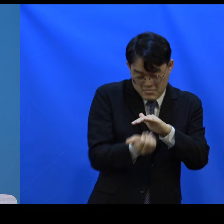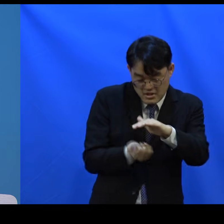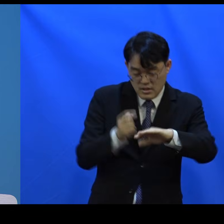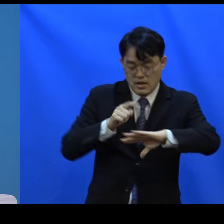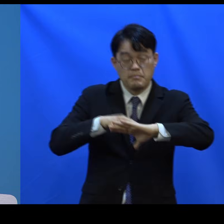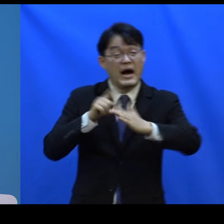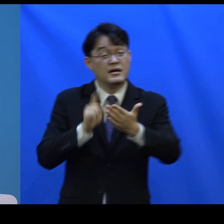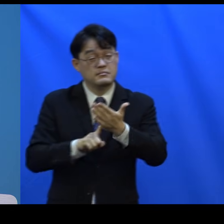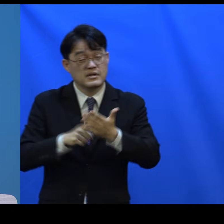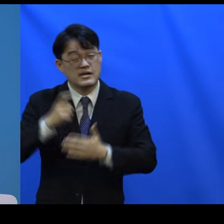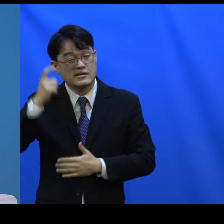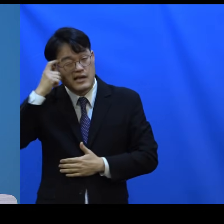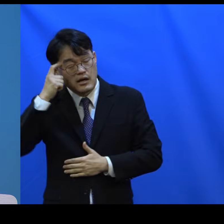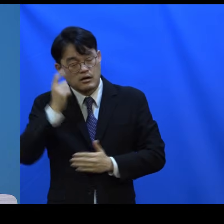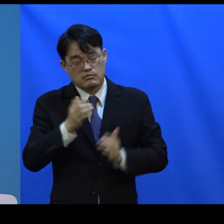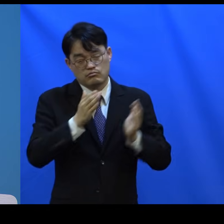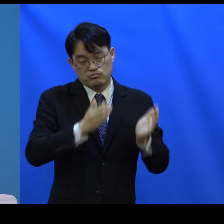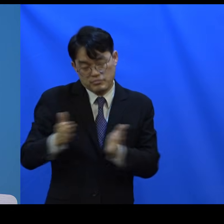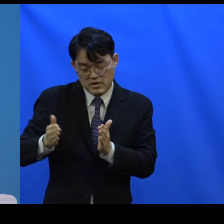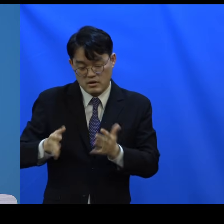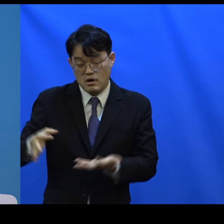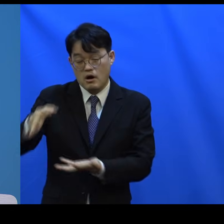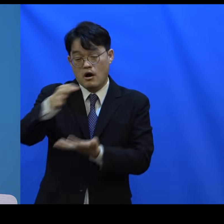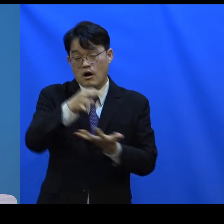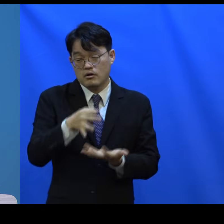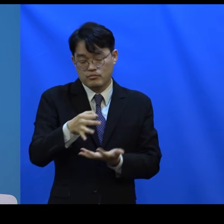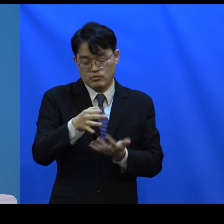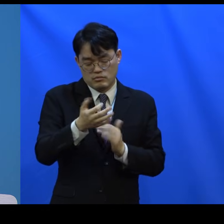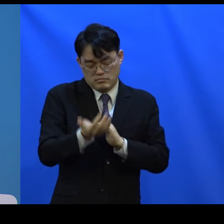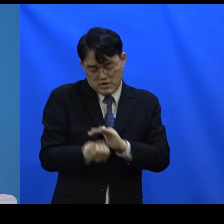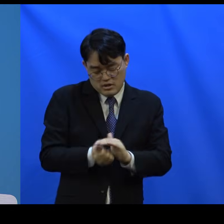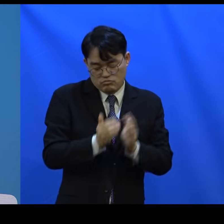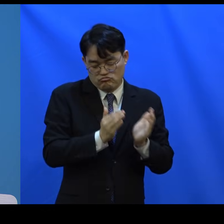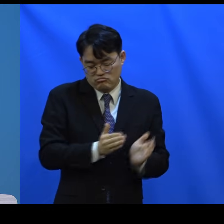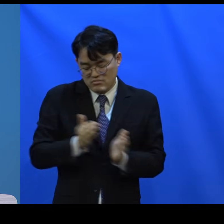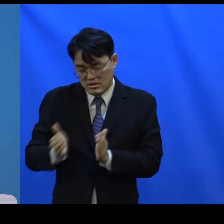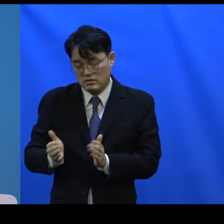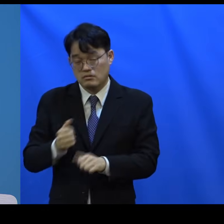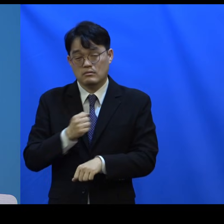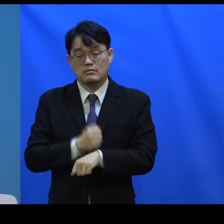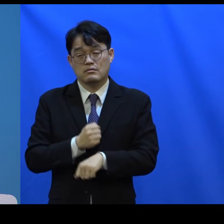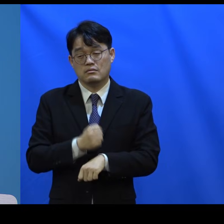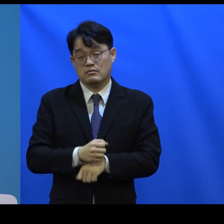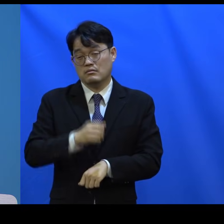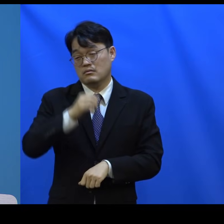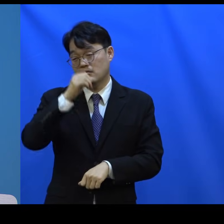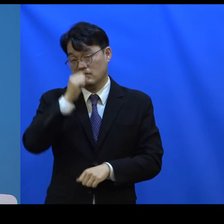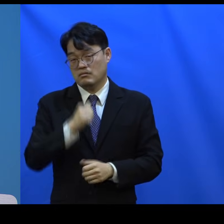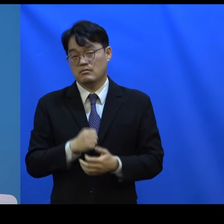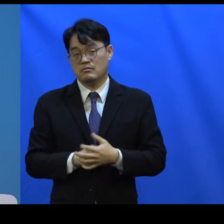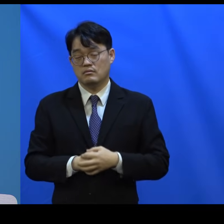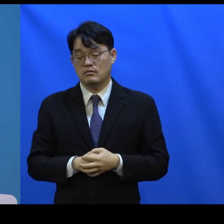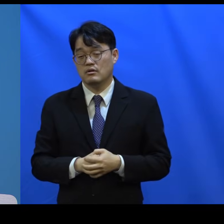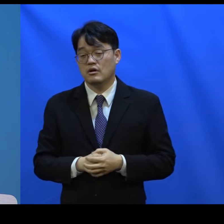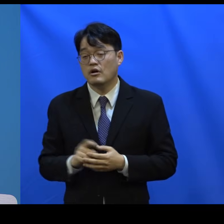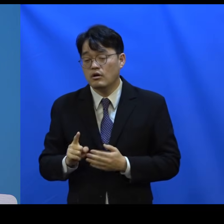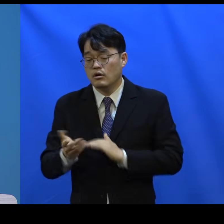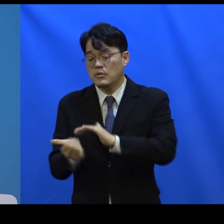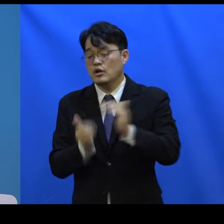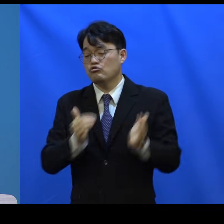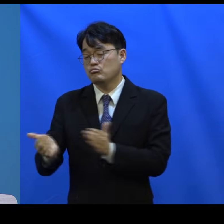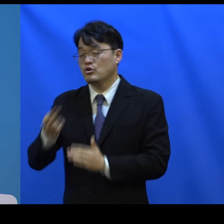와서 헌금도 미리 준비하시고, 미리 준비 안 하면 괜히 또 아내 보고 옆구리 좀 얼마 해야 돼